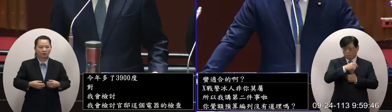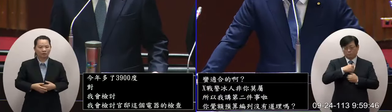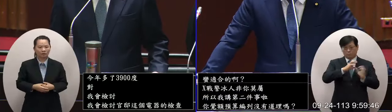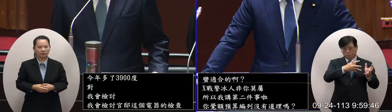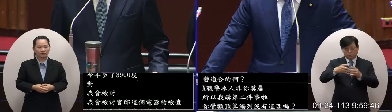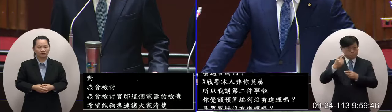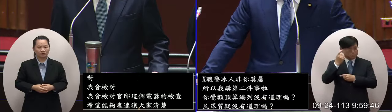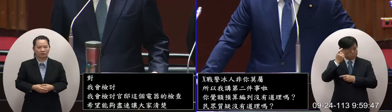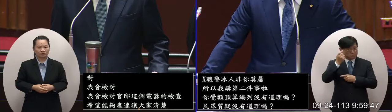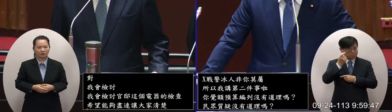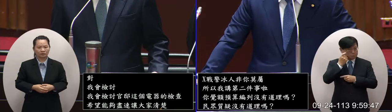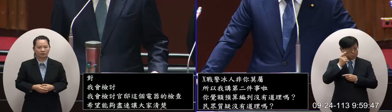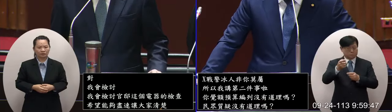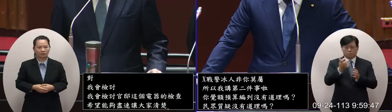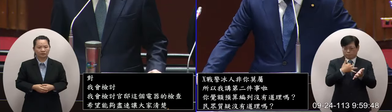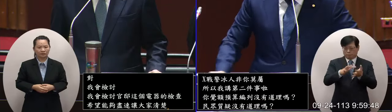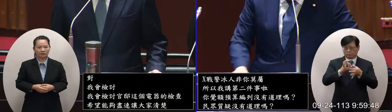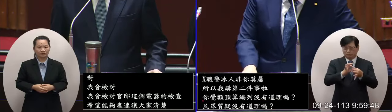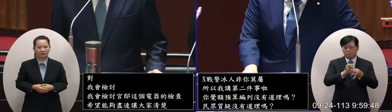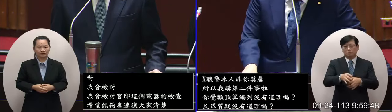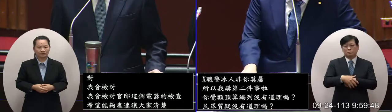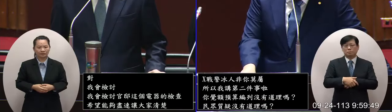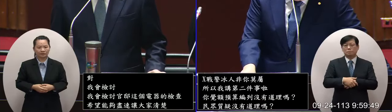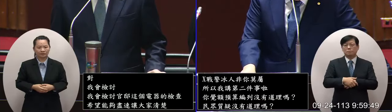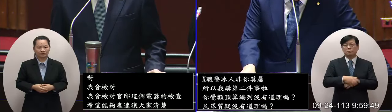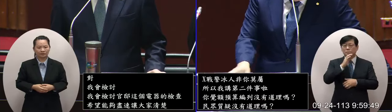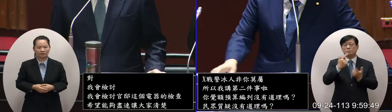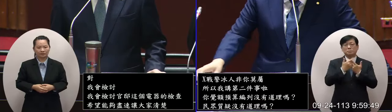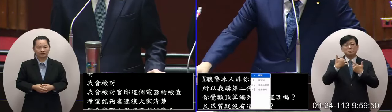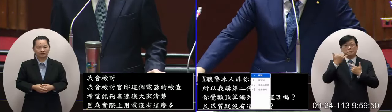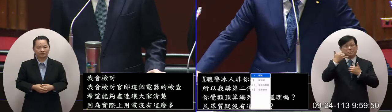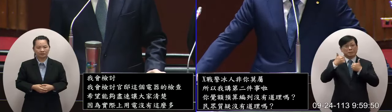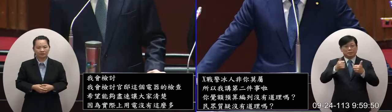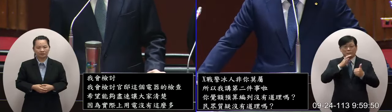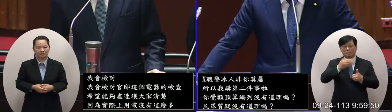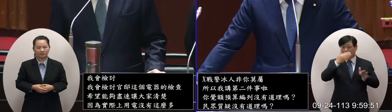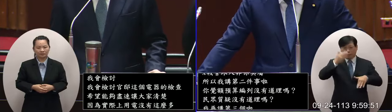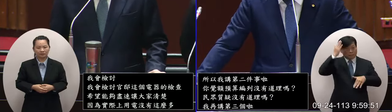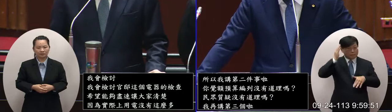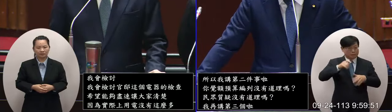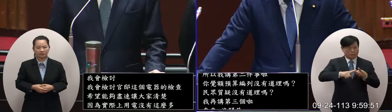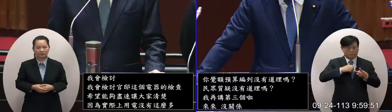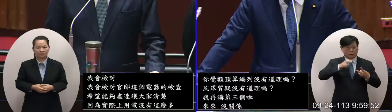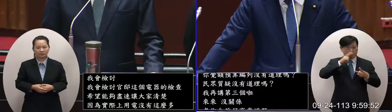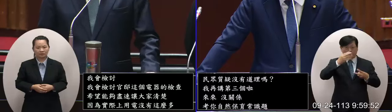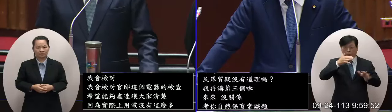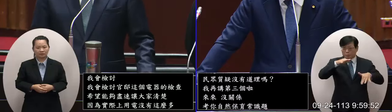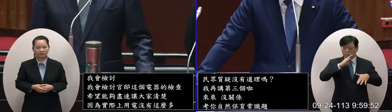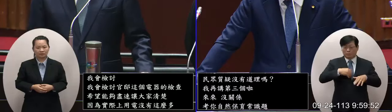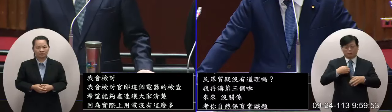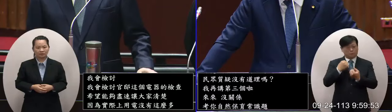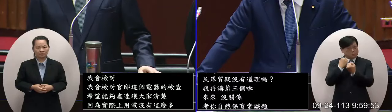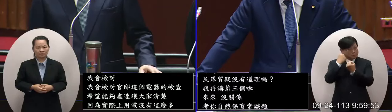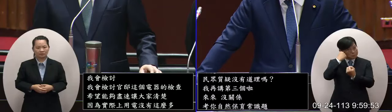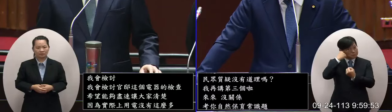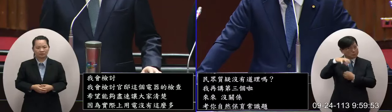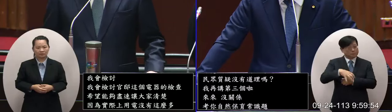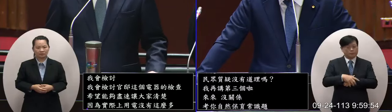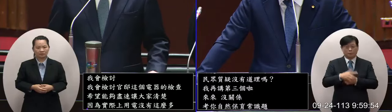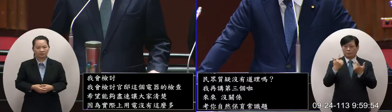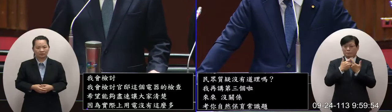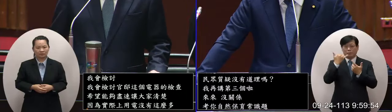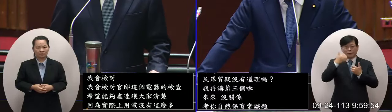际观也跟预算有关。好，请问北海道是黑熊的栖息地还是棕熊的栖息地？北